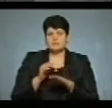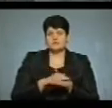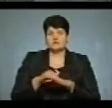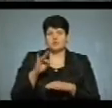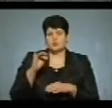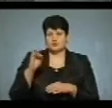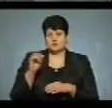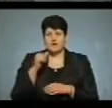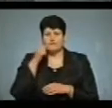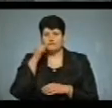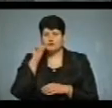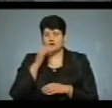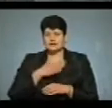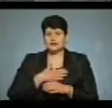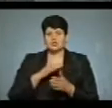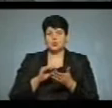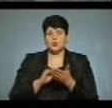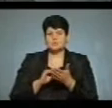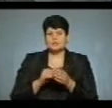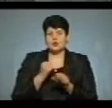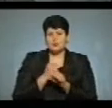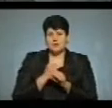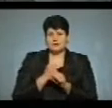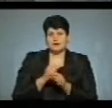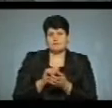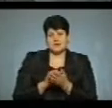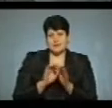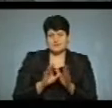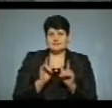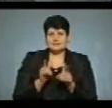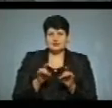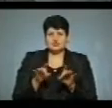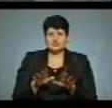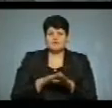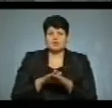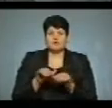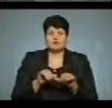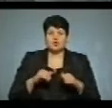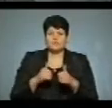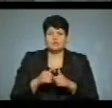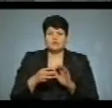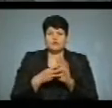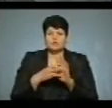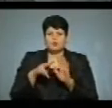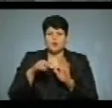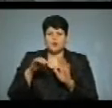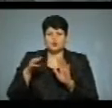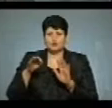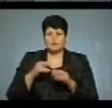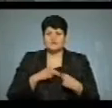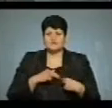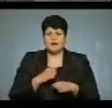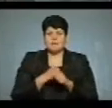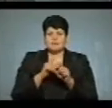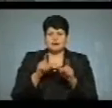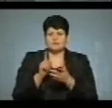Руська. Вчора наші кореспонденти робили про це матеріал. Зазначу, згідно з рішенням виконавчого комітету, 8 лютого працівники аптеки